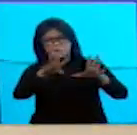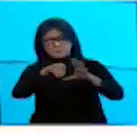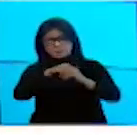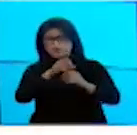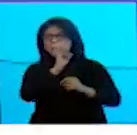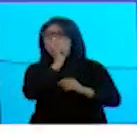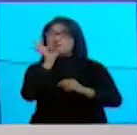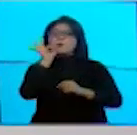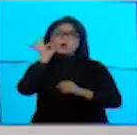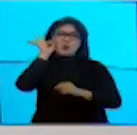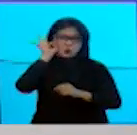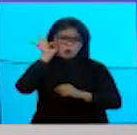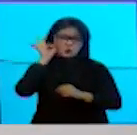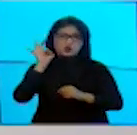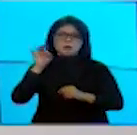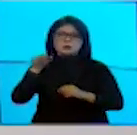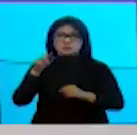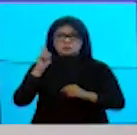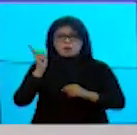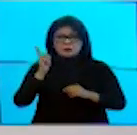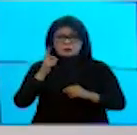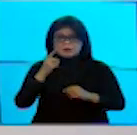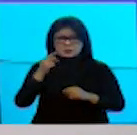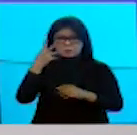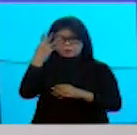hingga stroke. Jadi setiap makan kita